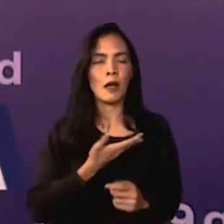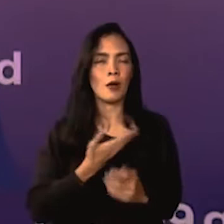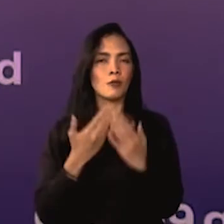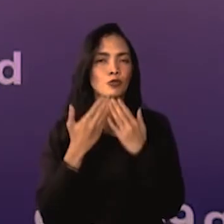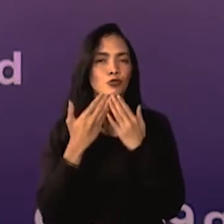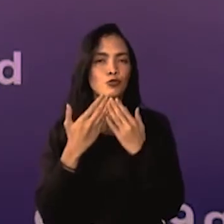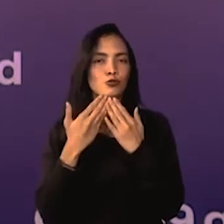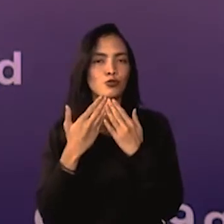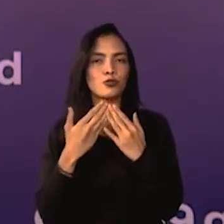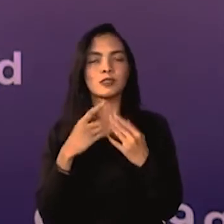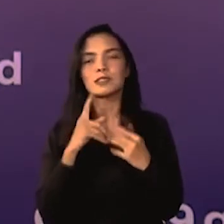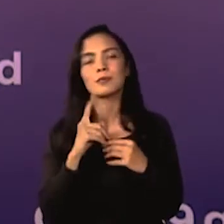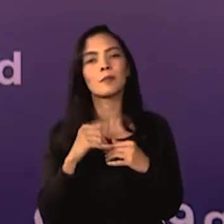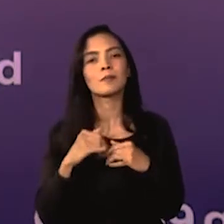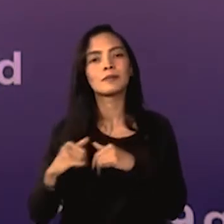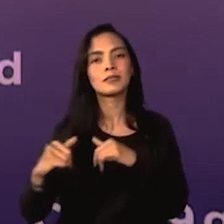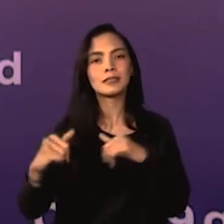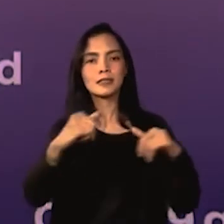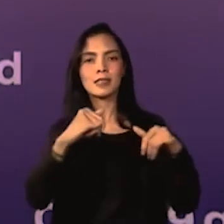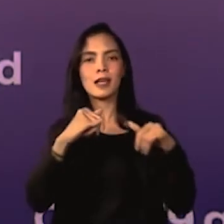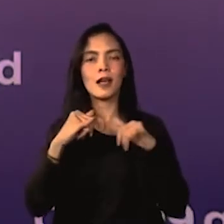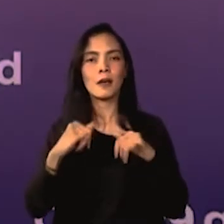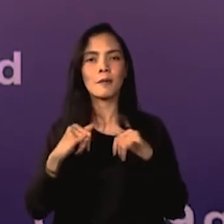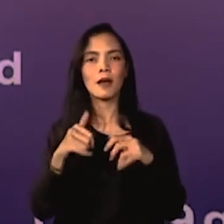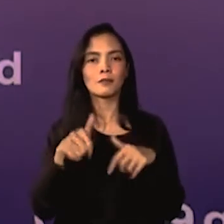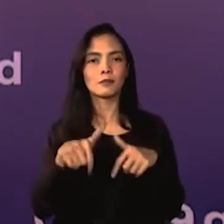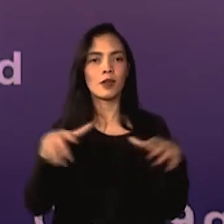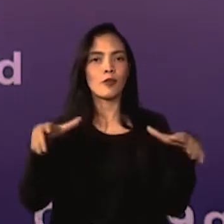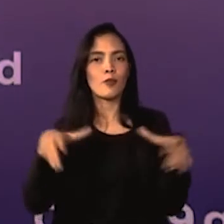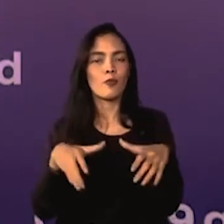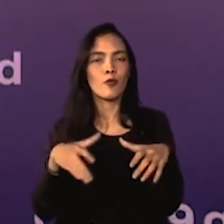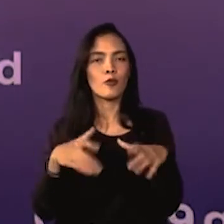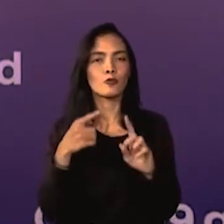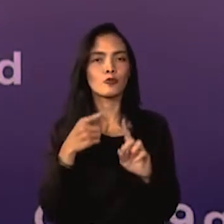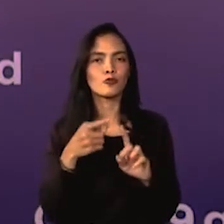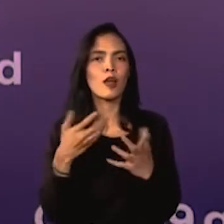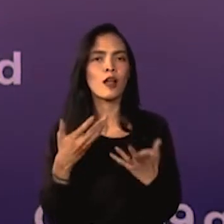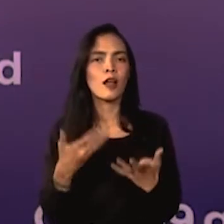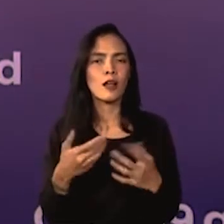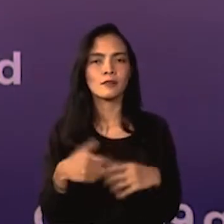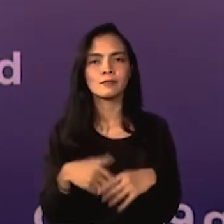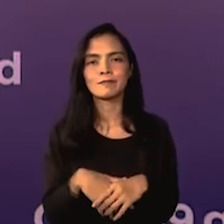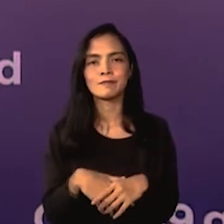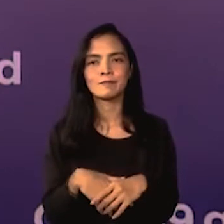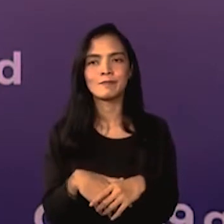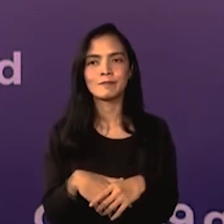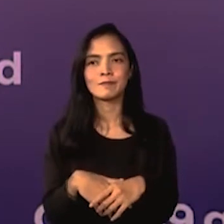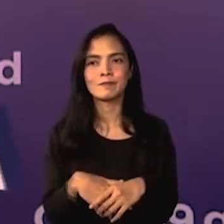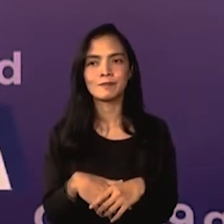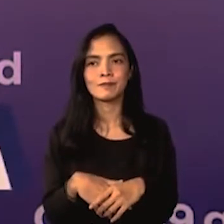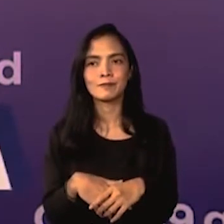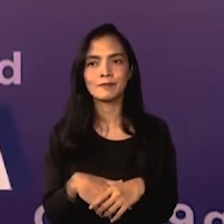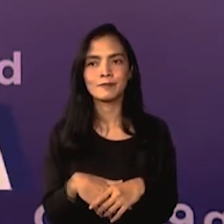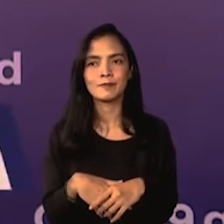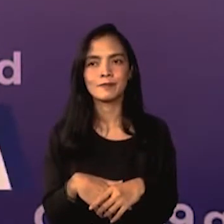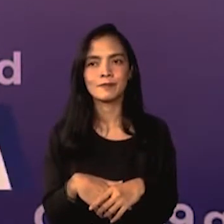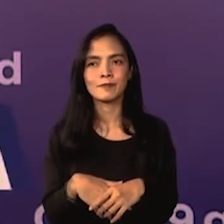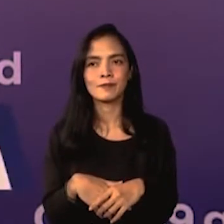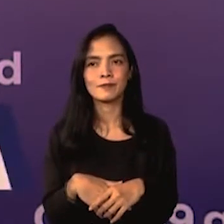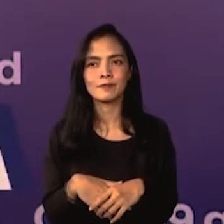bersyukur dapat bersama-sama untuk berkumpul di sini dalam rangka gimana kita